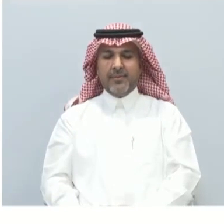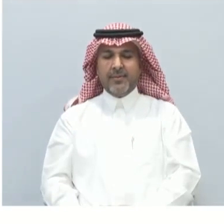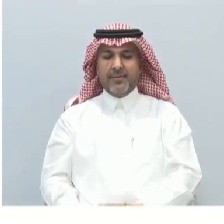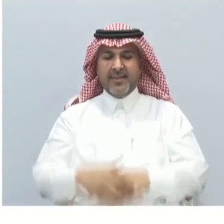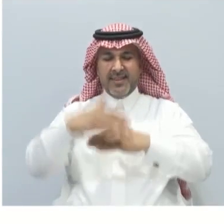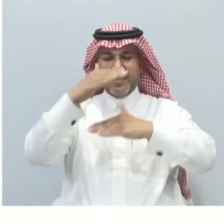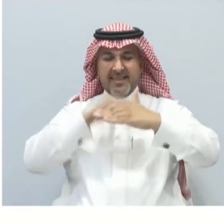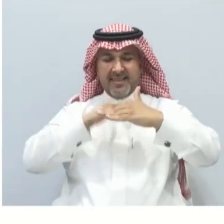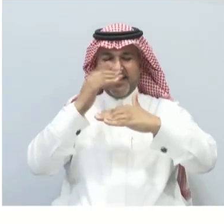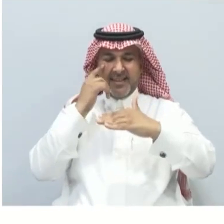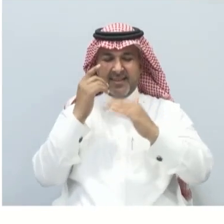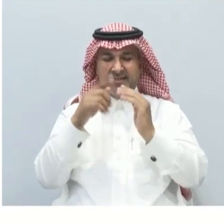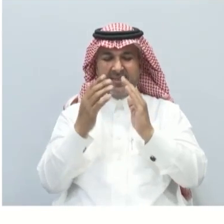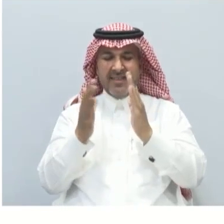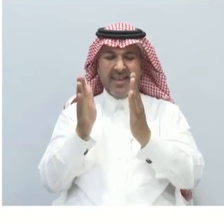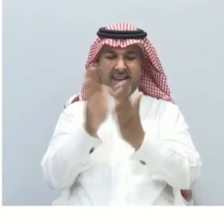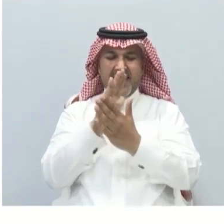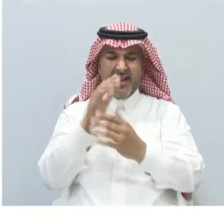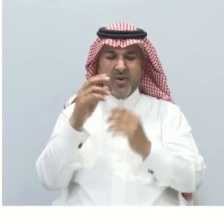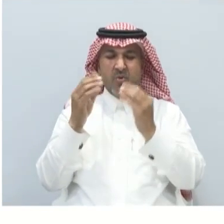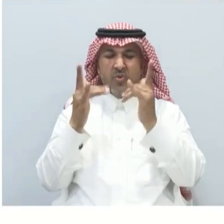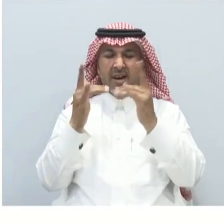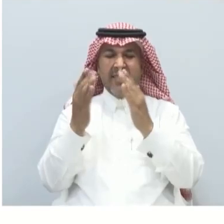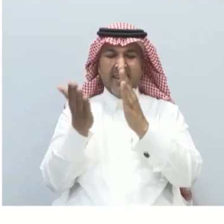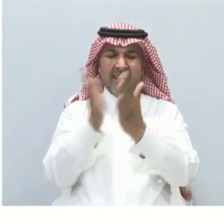حيتاثر معاك بهذه الصوره